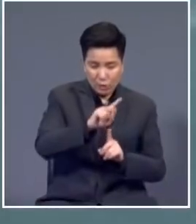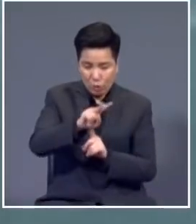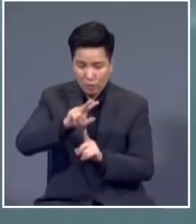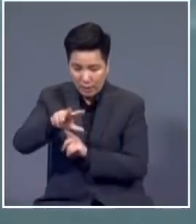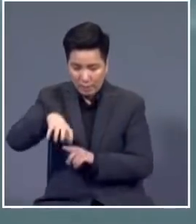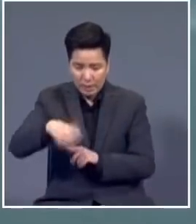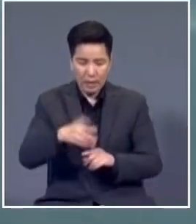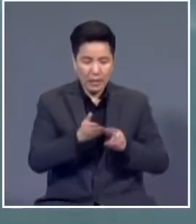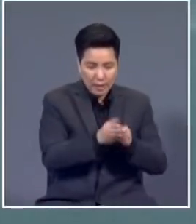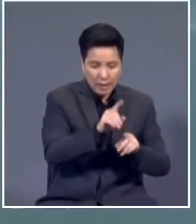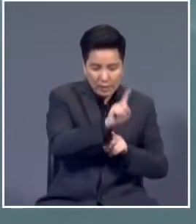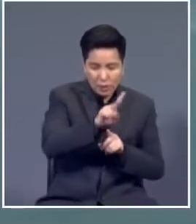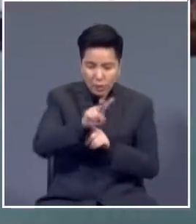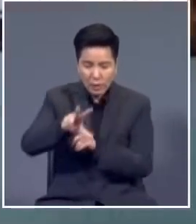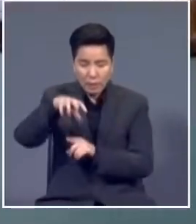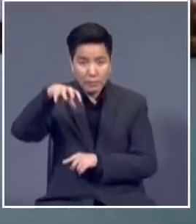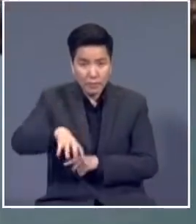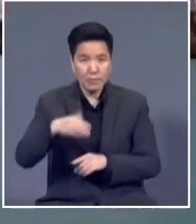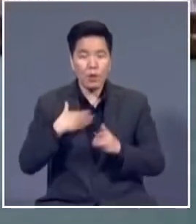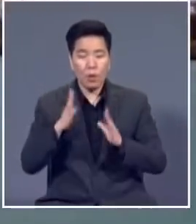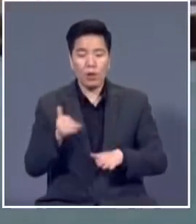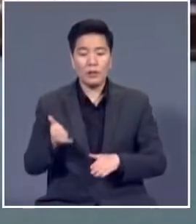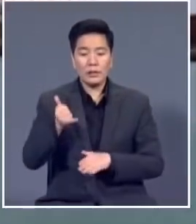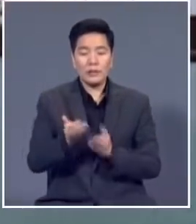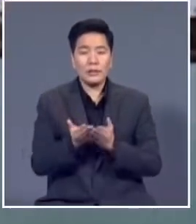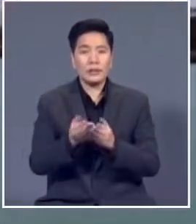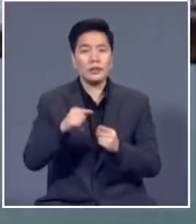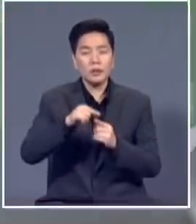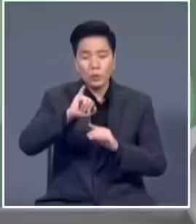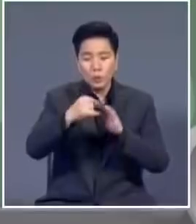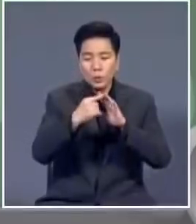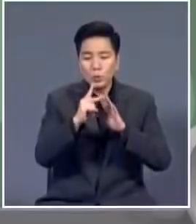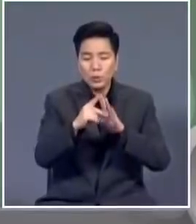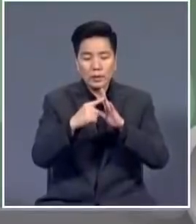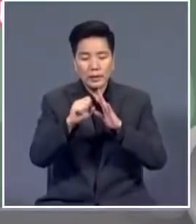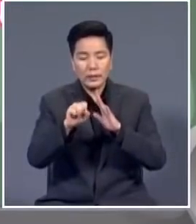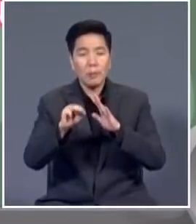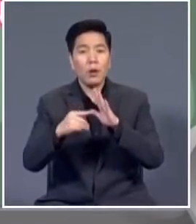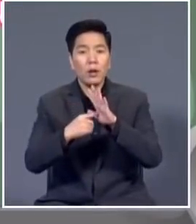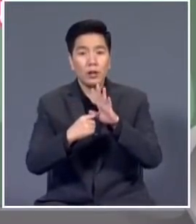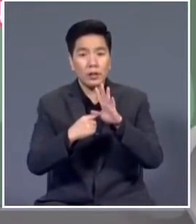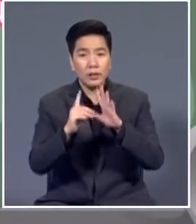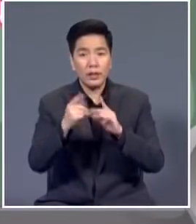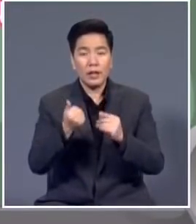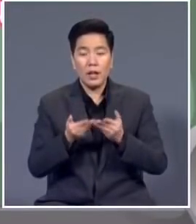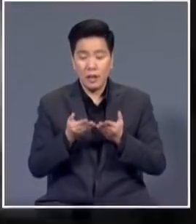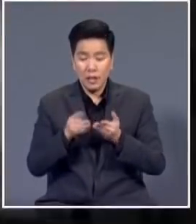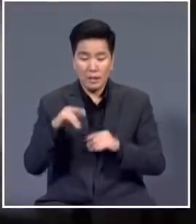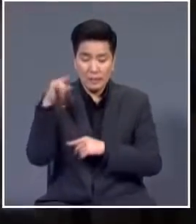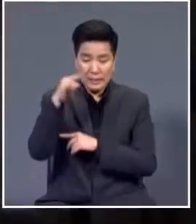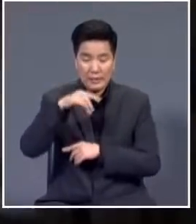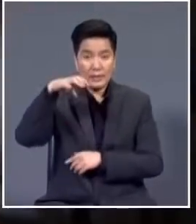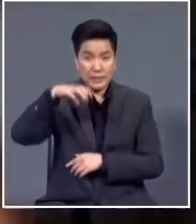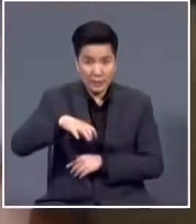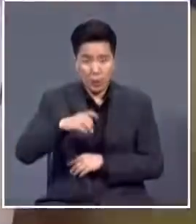พุดเฟสที่3และอาคารผู้โดยสารท่าเรือจุกเสม็ด4การยกระดับท่าอากาศยานนานาชาติอู่ตาเภาอ